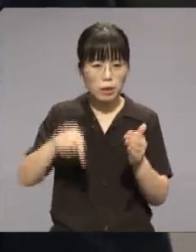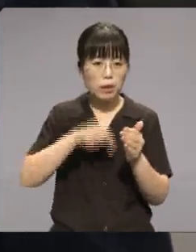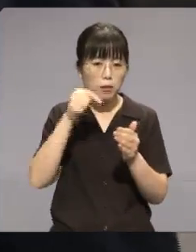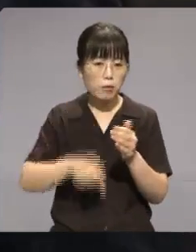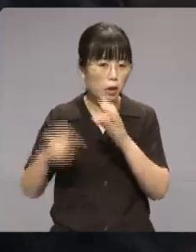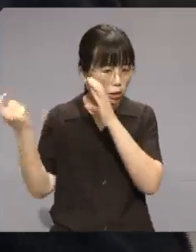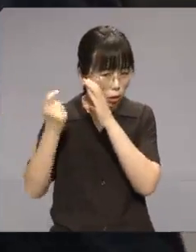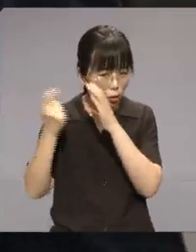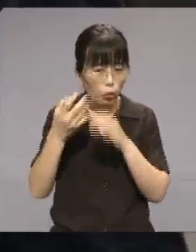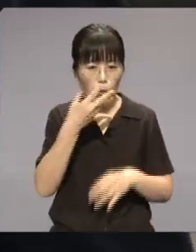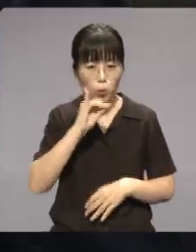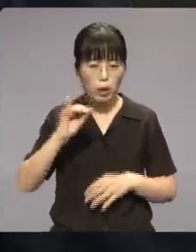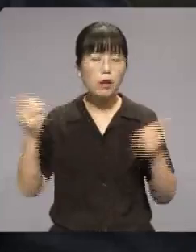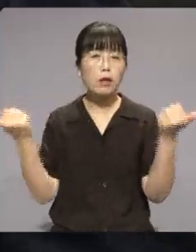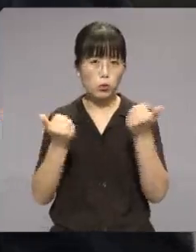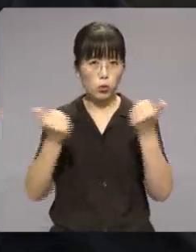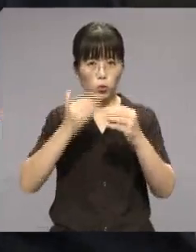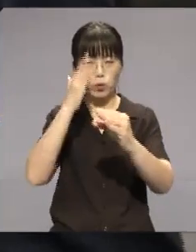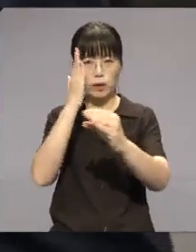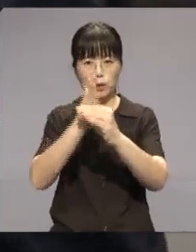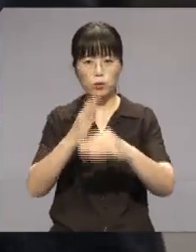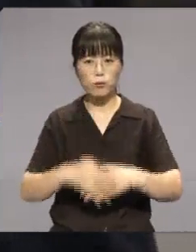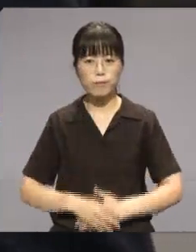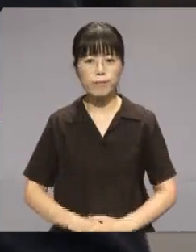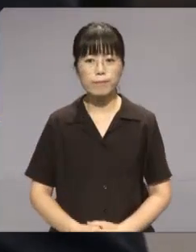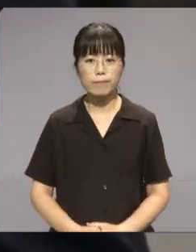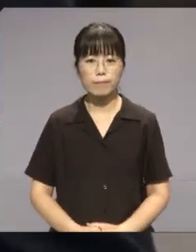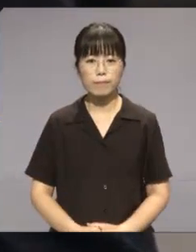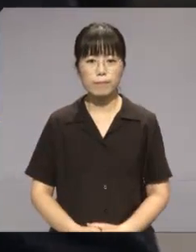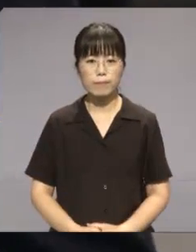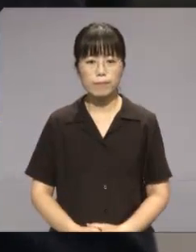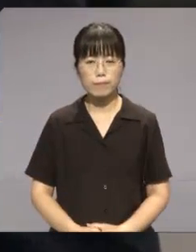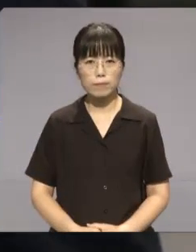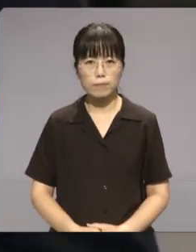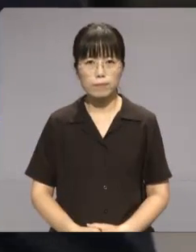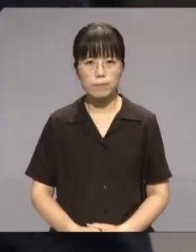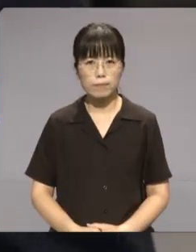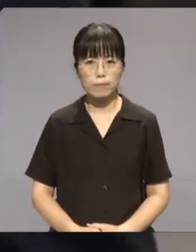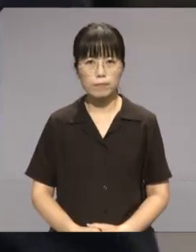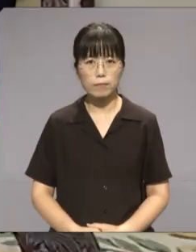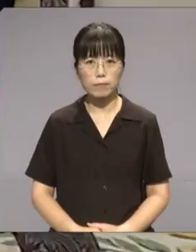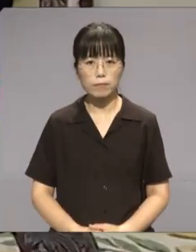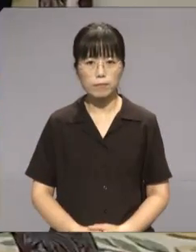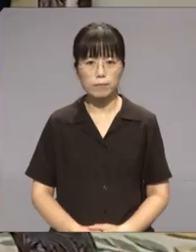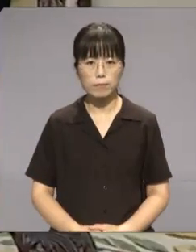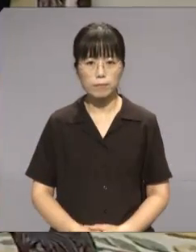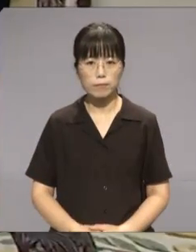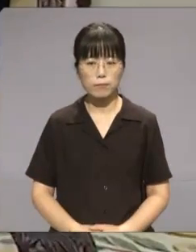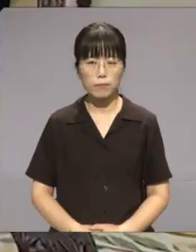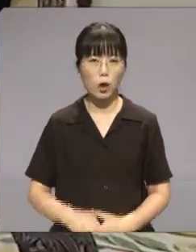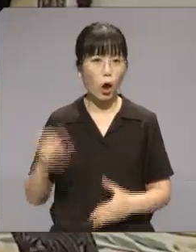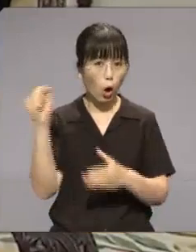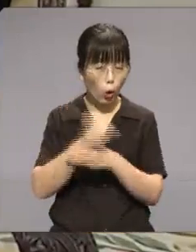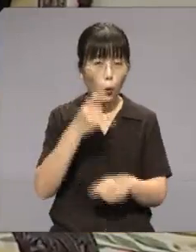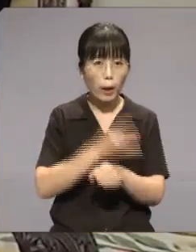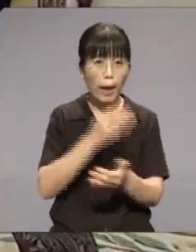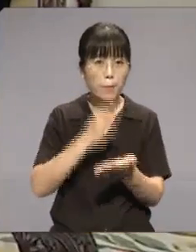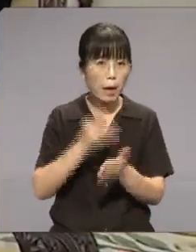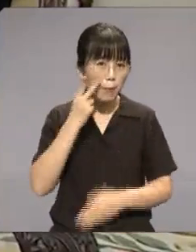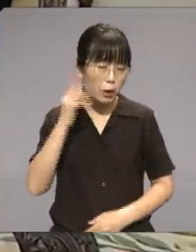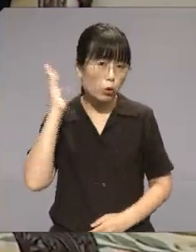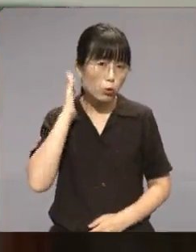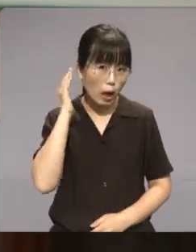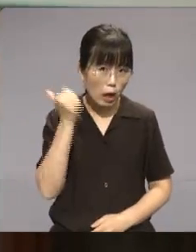of issues including the military equipment that Ukraine needs to win. 허용 여부는 바이든